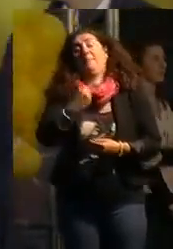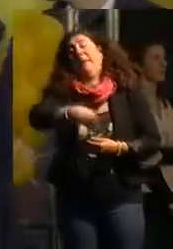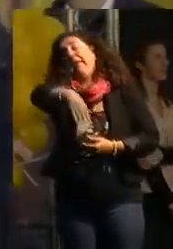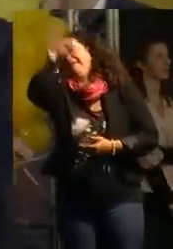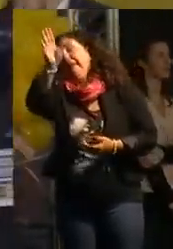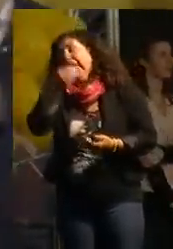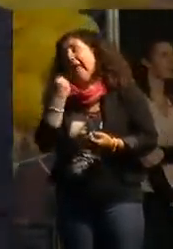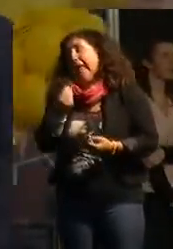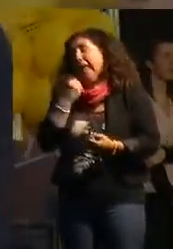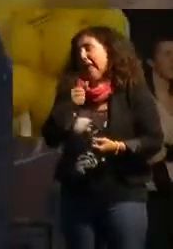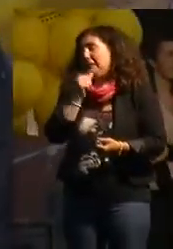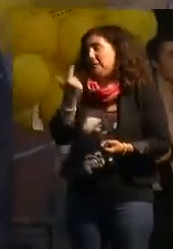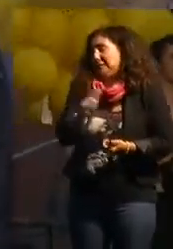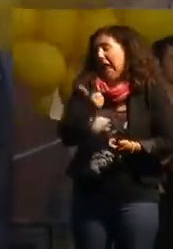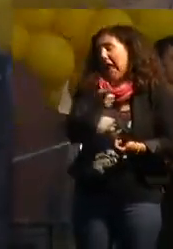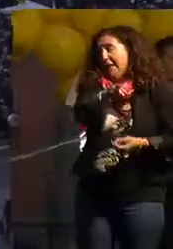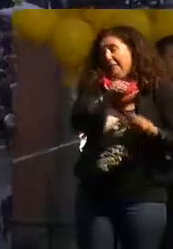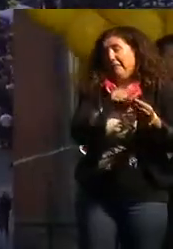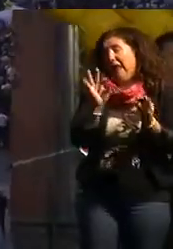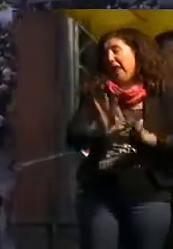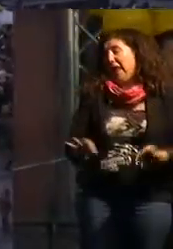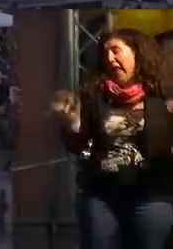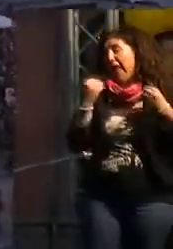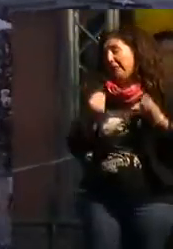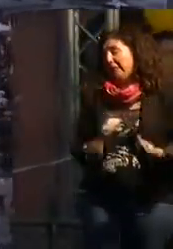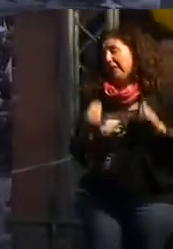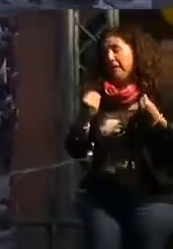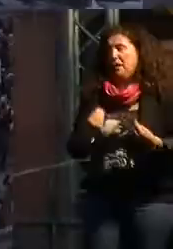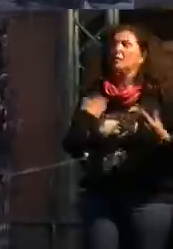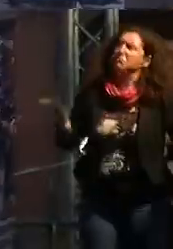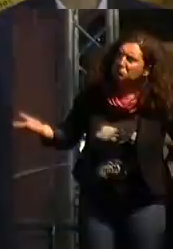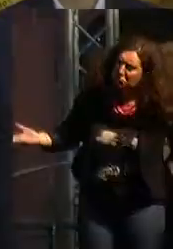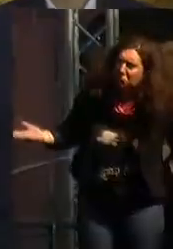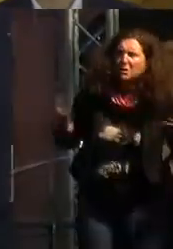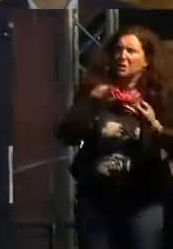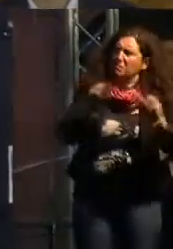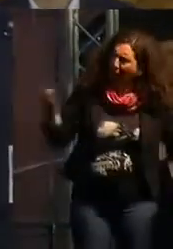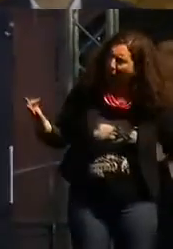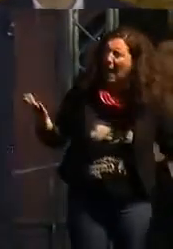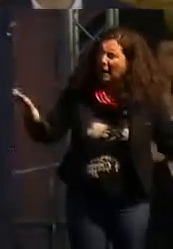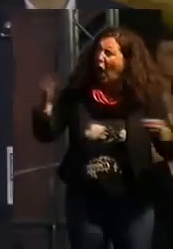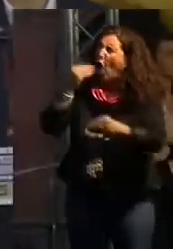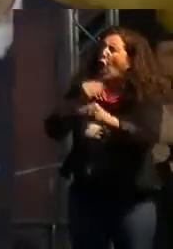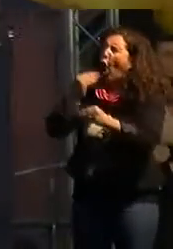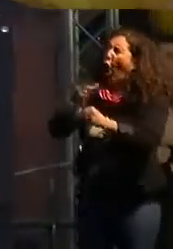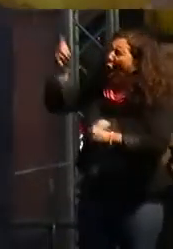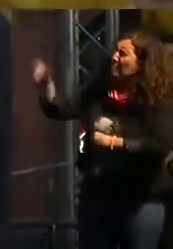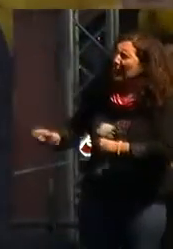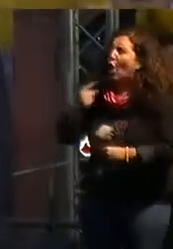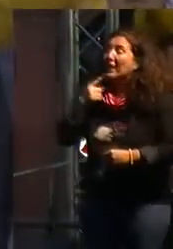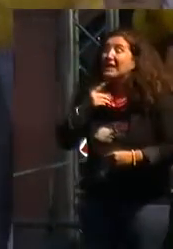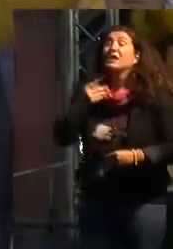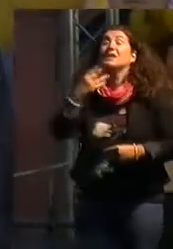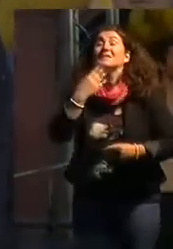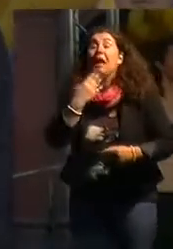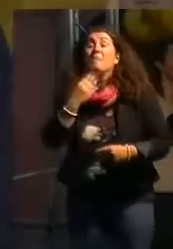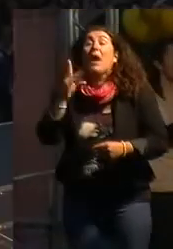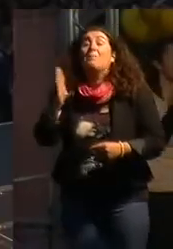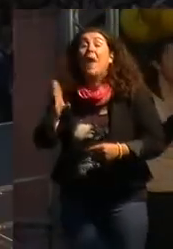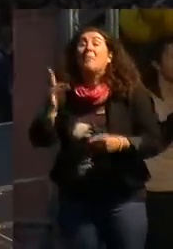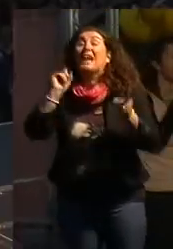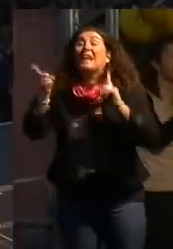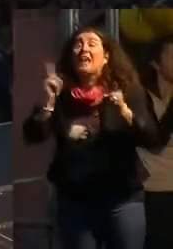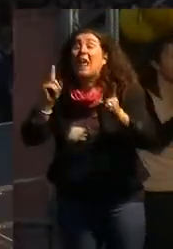farete mai nulla di buono. Bene, quel comico, quel grande uomo, si chiama Beppe Grillo e ha permesso che nascesse la